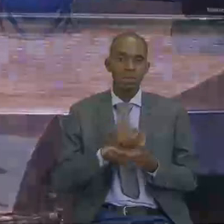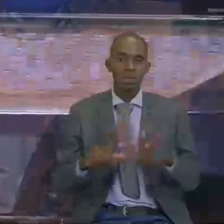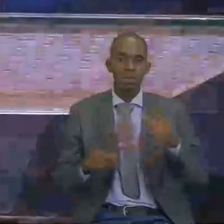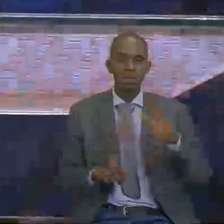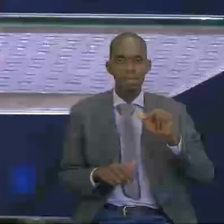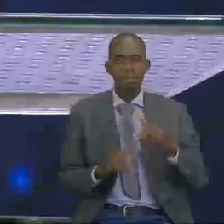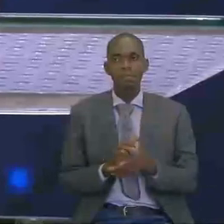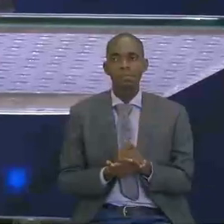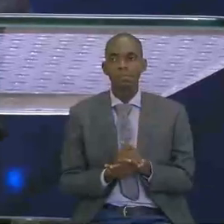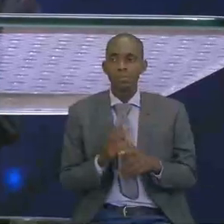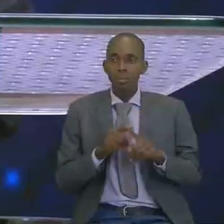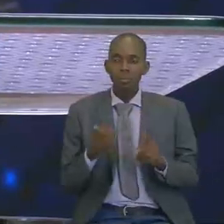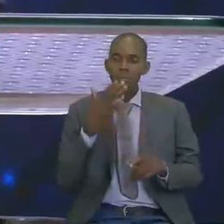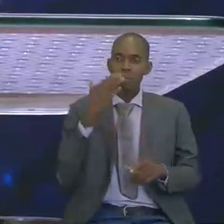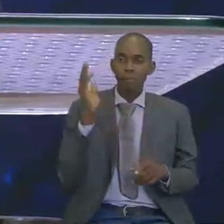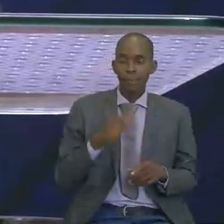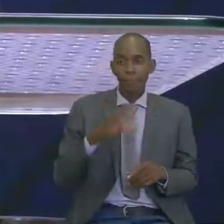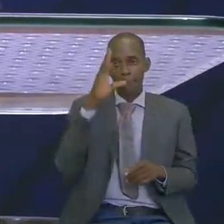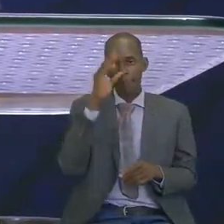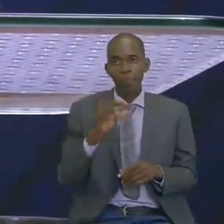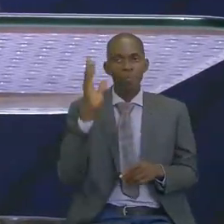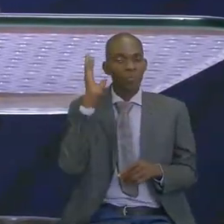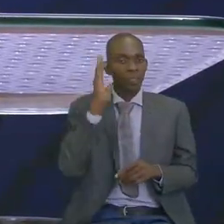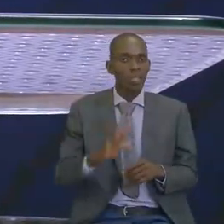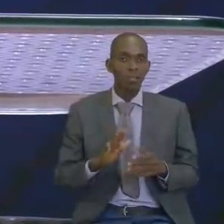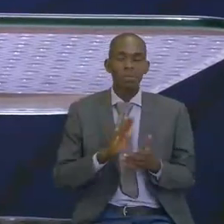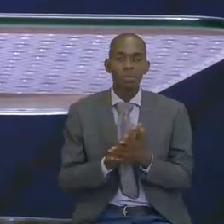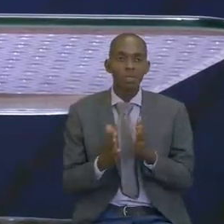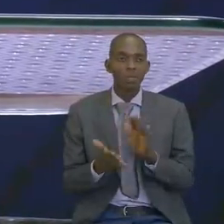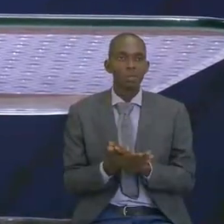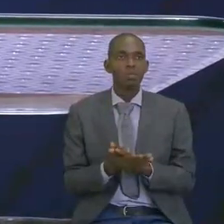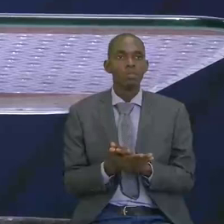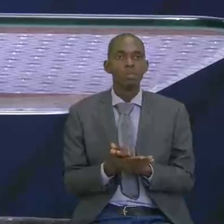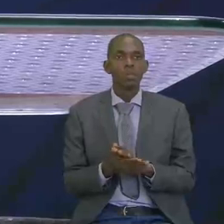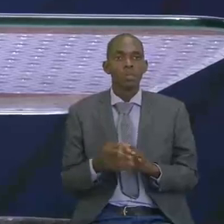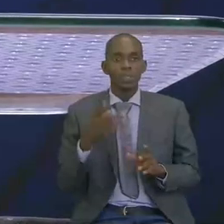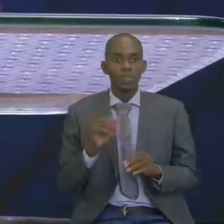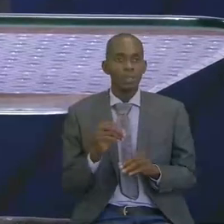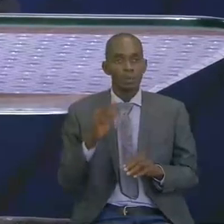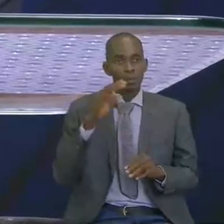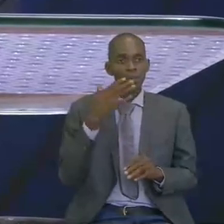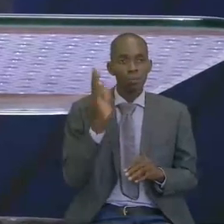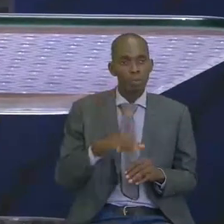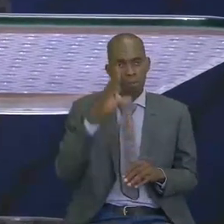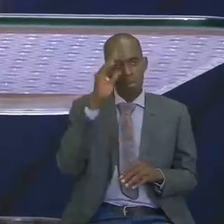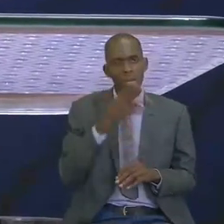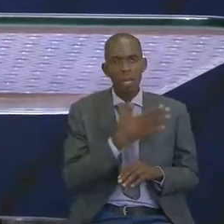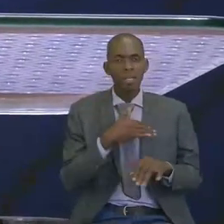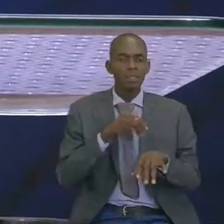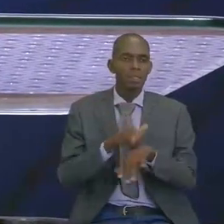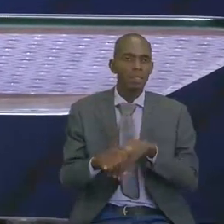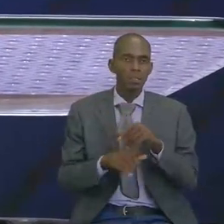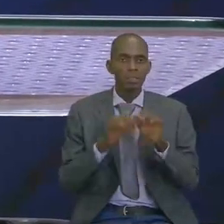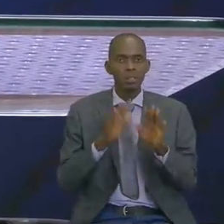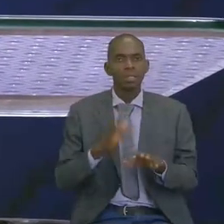2 Timothée 3, 13 nous dit, « Mais les hommes méchants et imposteurs avanceront toujours plus dans le mal. » Et